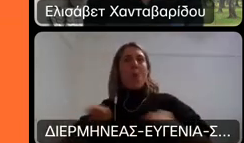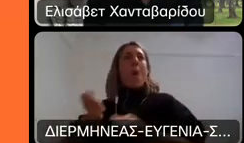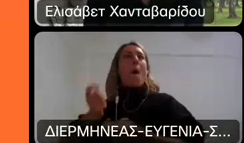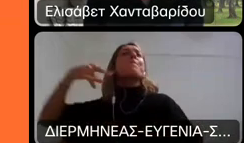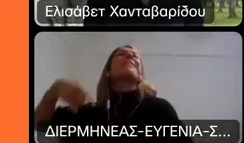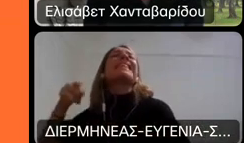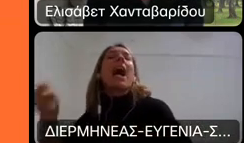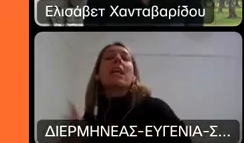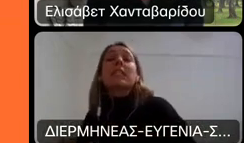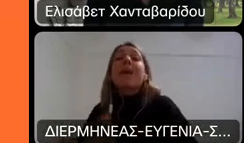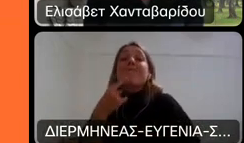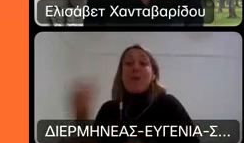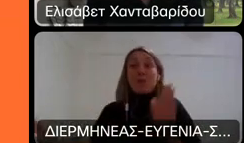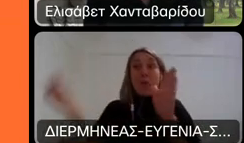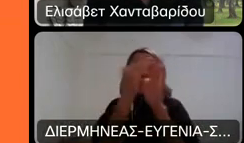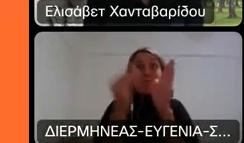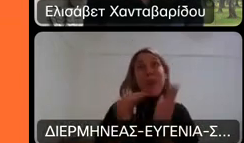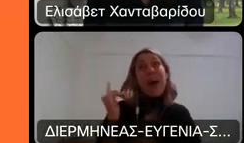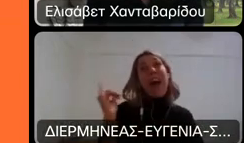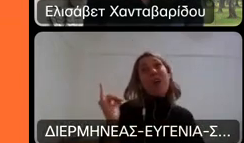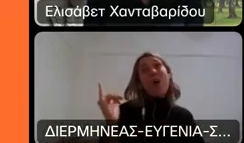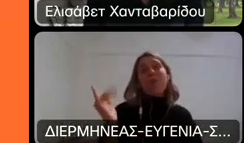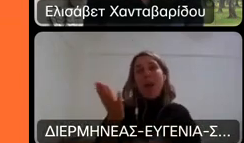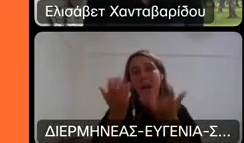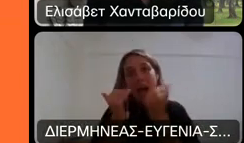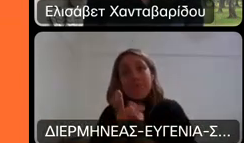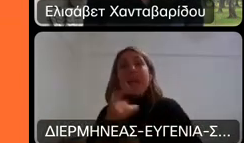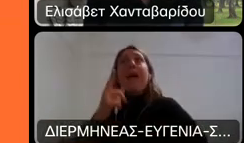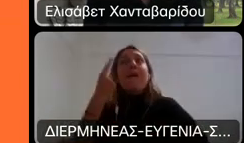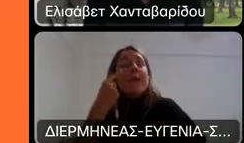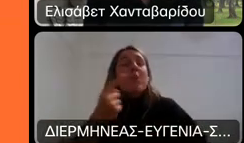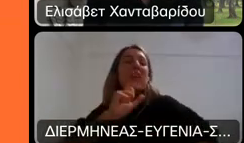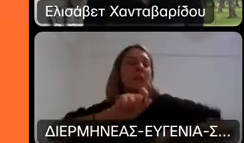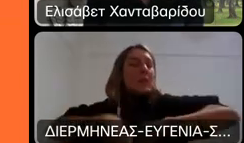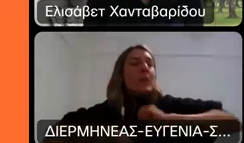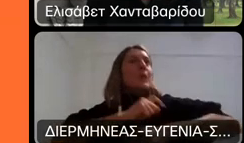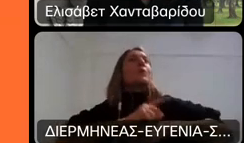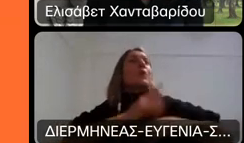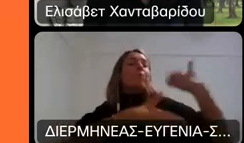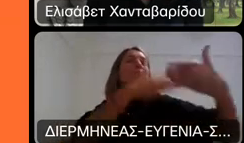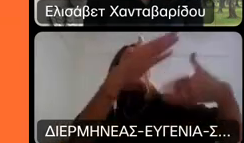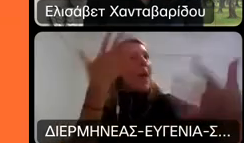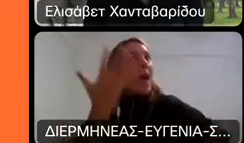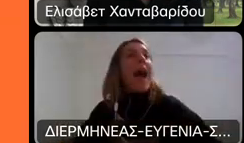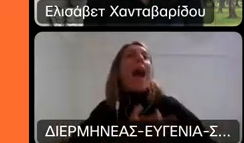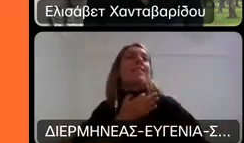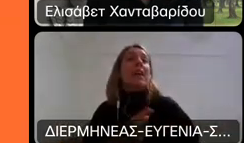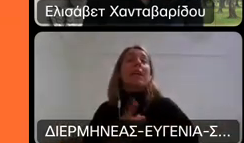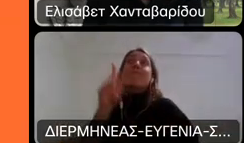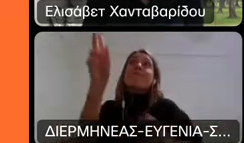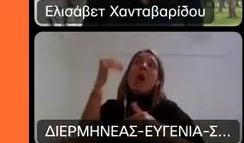δεν διαθέτουμε στις βιβλιοθήκες αυτή τη στιγμή. Χρήσιμο είναι όμως να κάνουμε αυτή την κουβέντα ώστε να αλλάξει στο